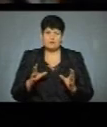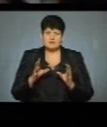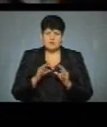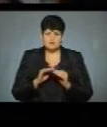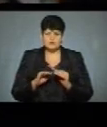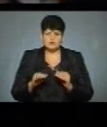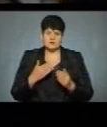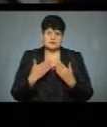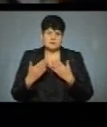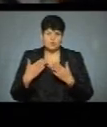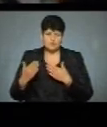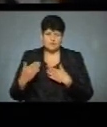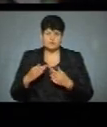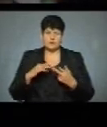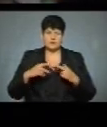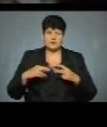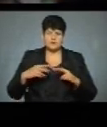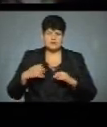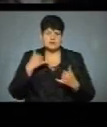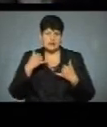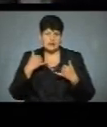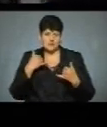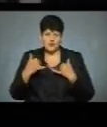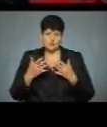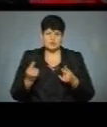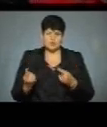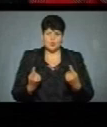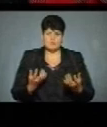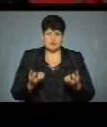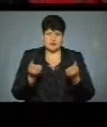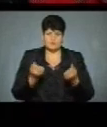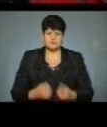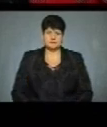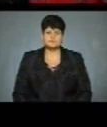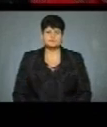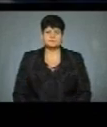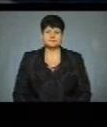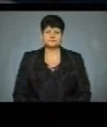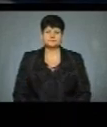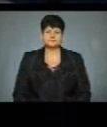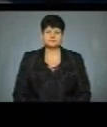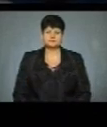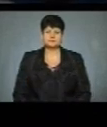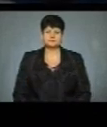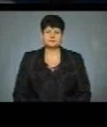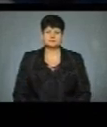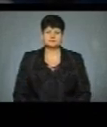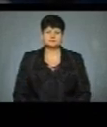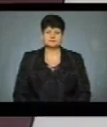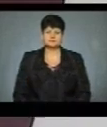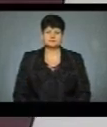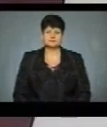вони спілкувались, обмінювалися телефонами, щоб тим один одного підтримували. Анжела Шова, Марта Журавель. Новини на Суспільному.